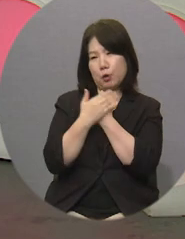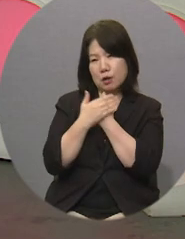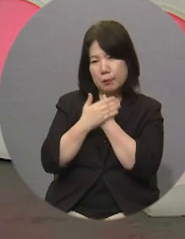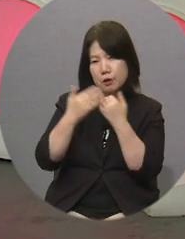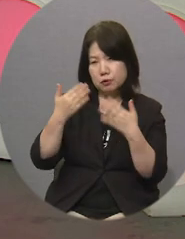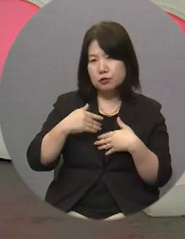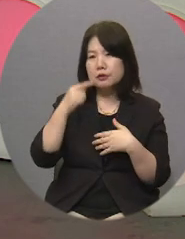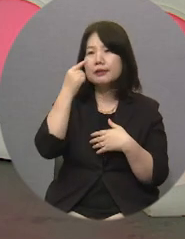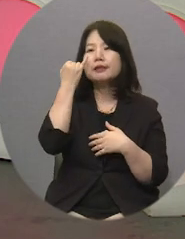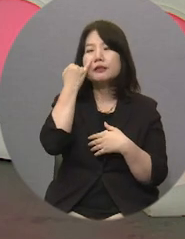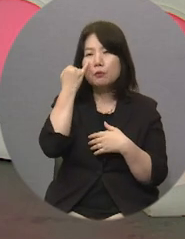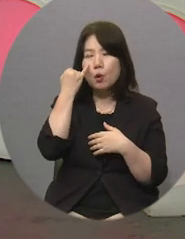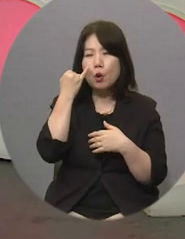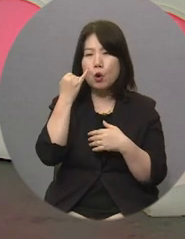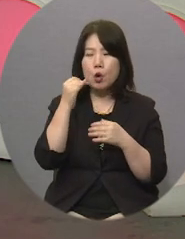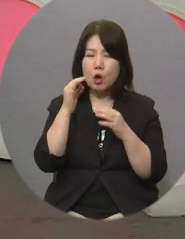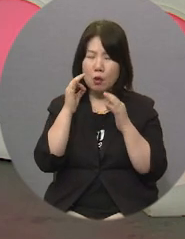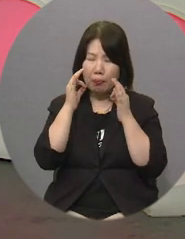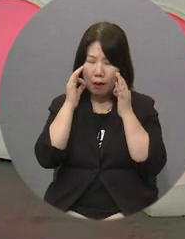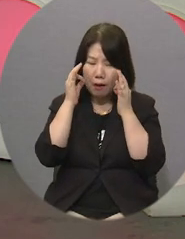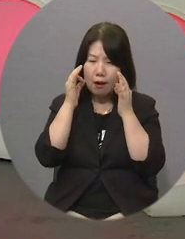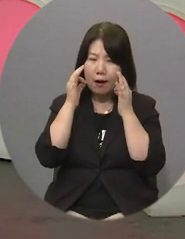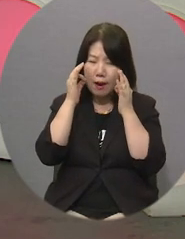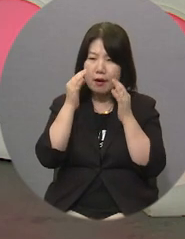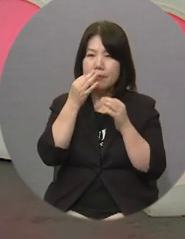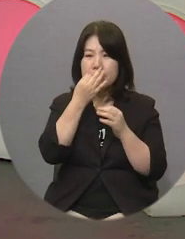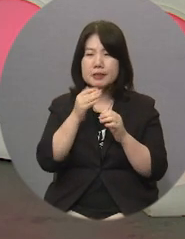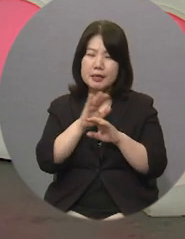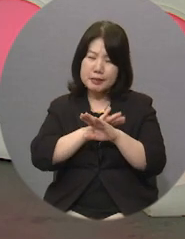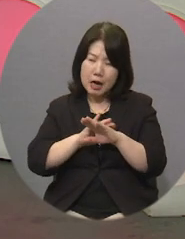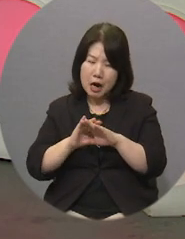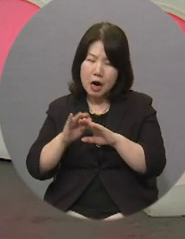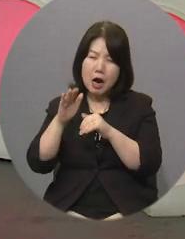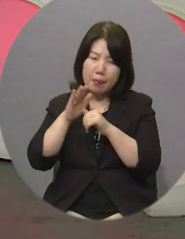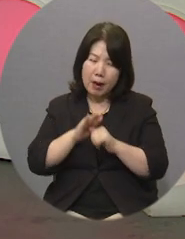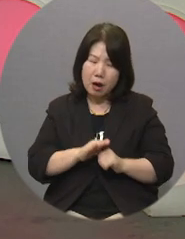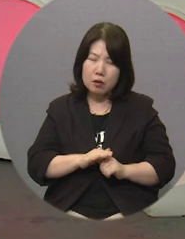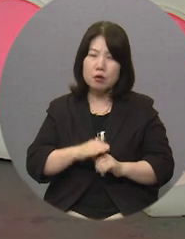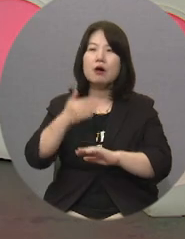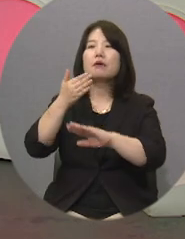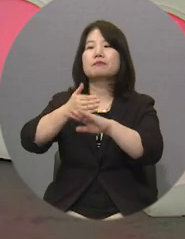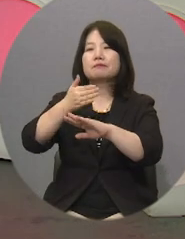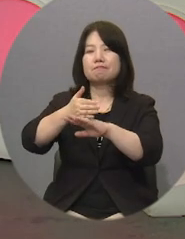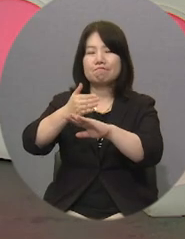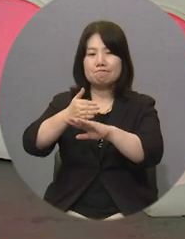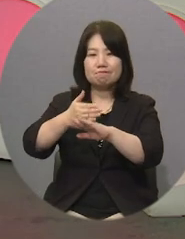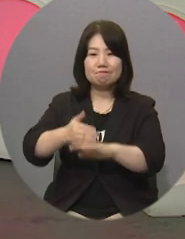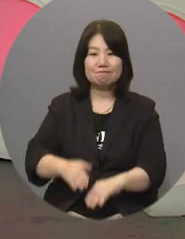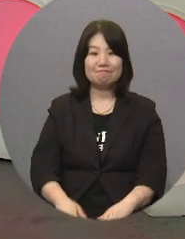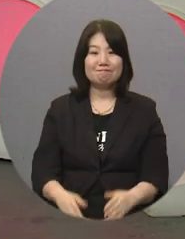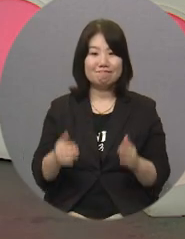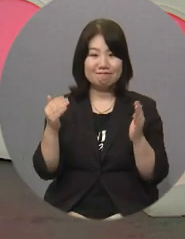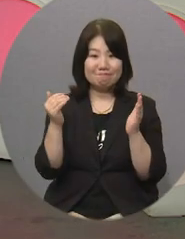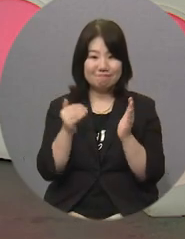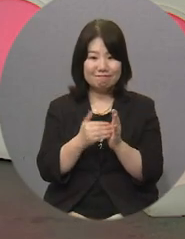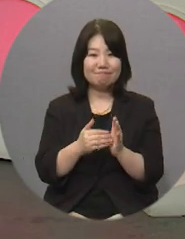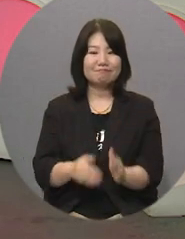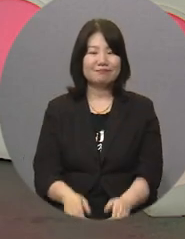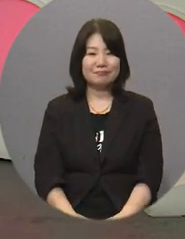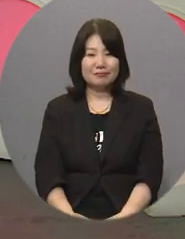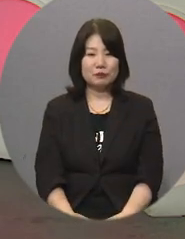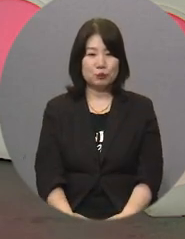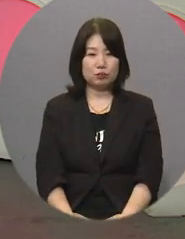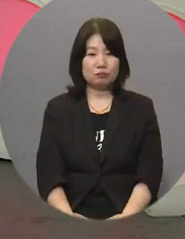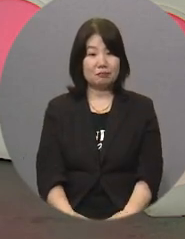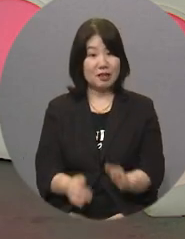시간 잘 견뎌줘서 고맙다고 감사의 인사를 전했습니다. 끝. 네,